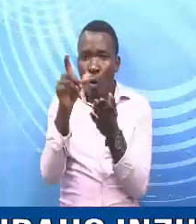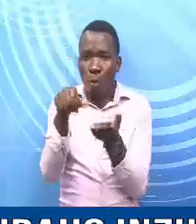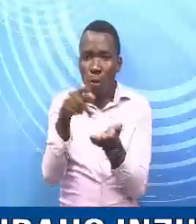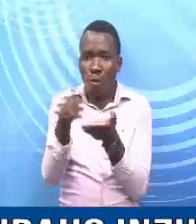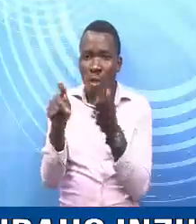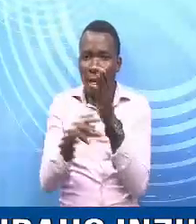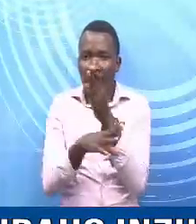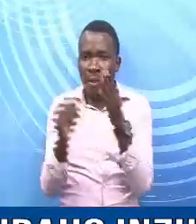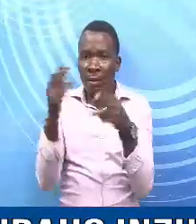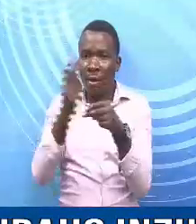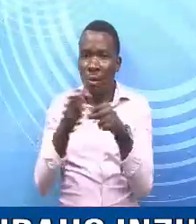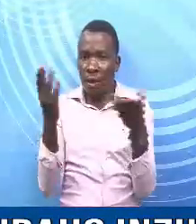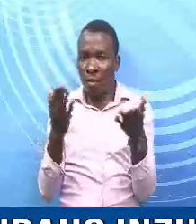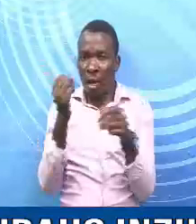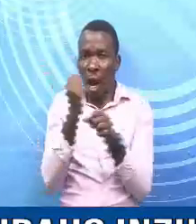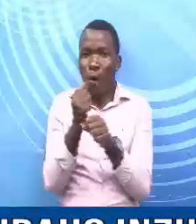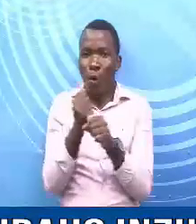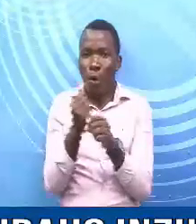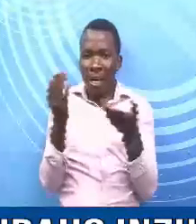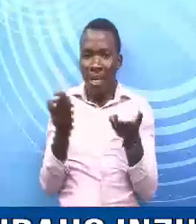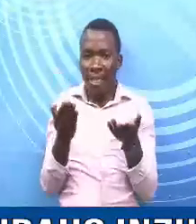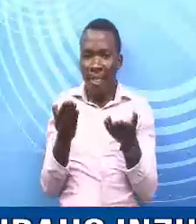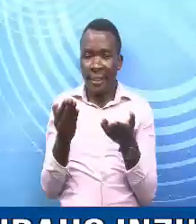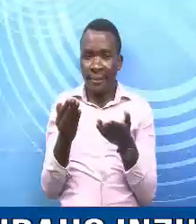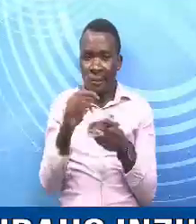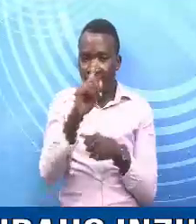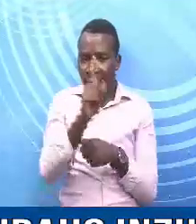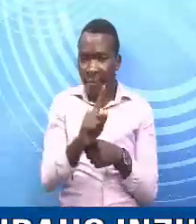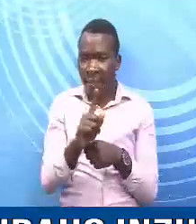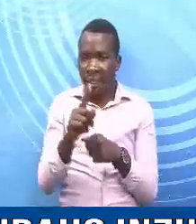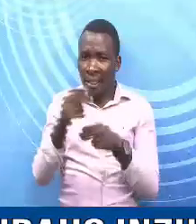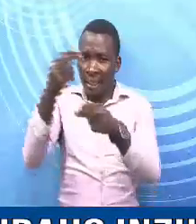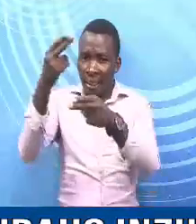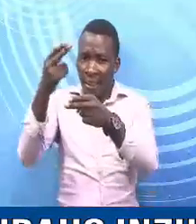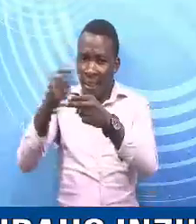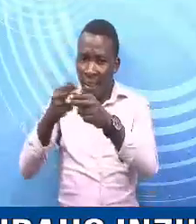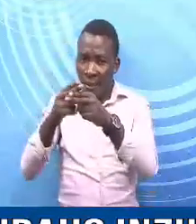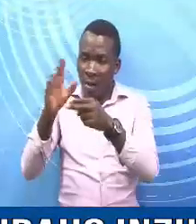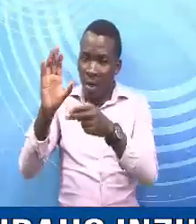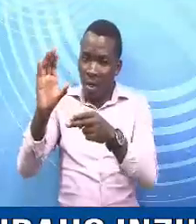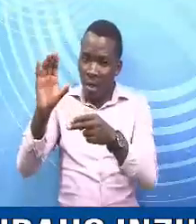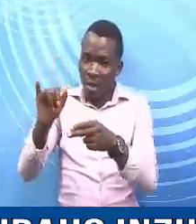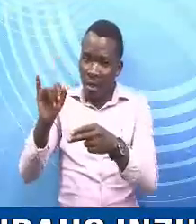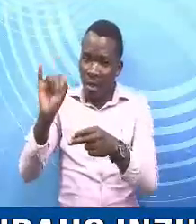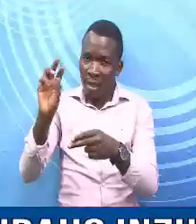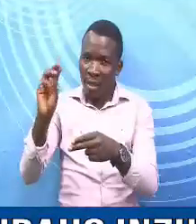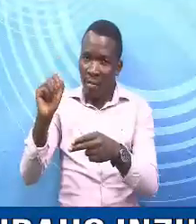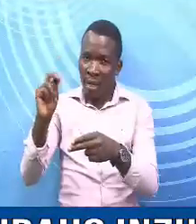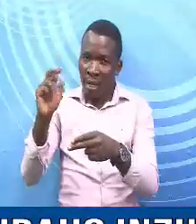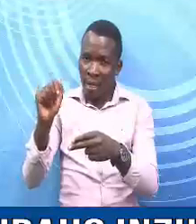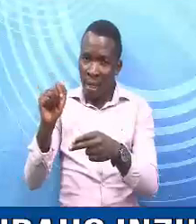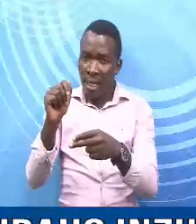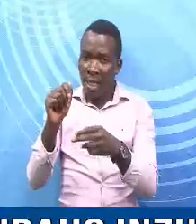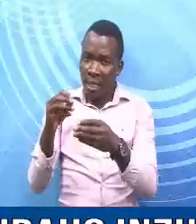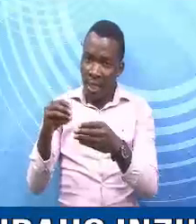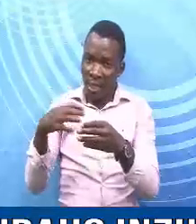bamwita uwo nguwo ugura ibyo byibano bamwita Cyimana ni umuntu uzwi cyane imyenda